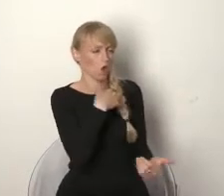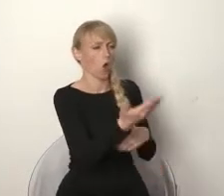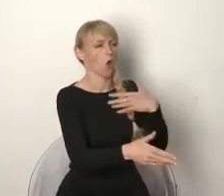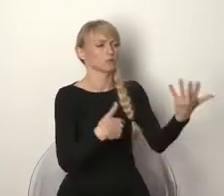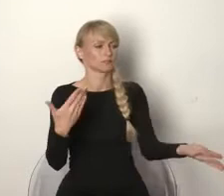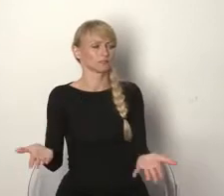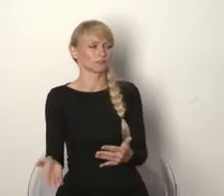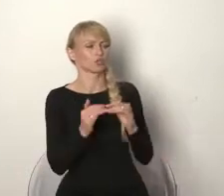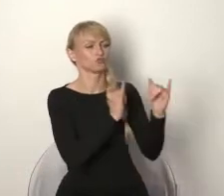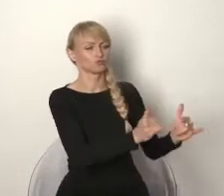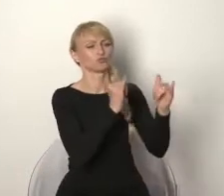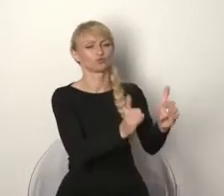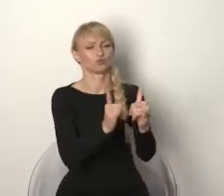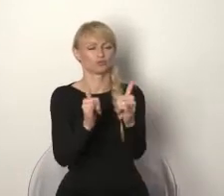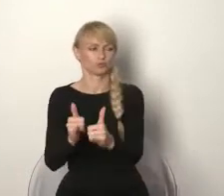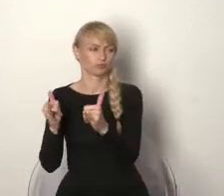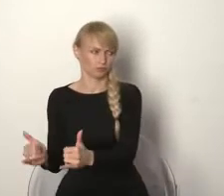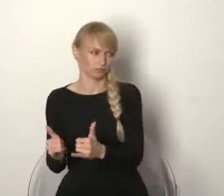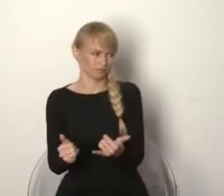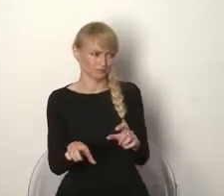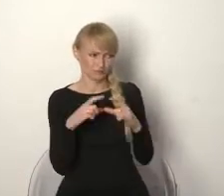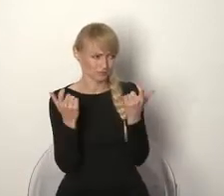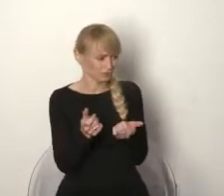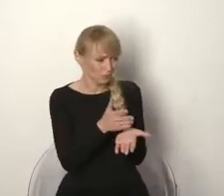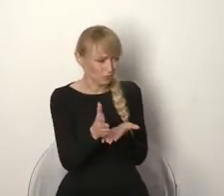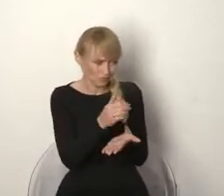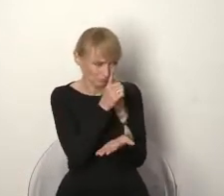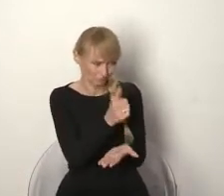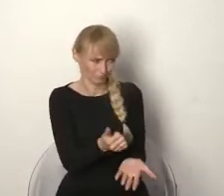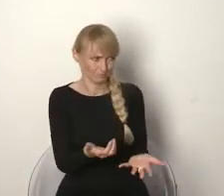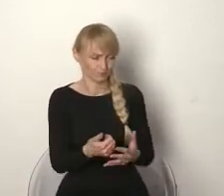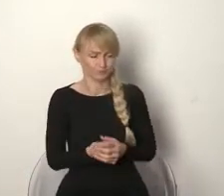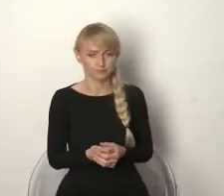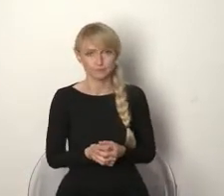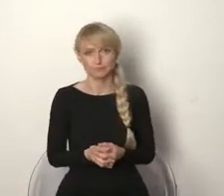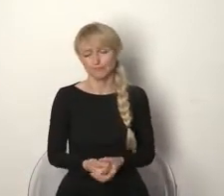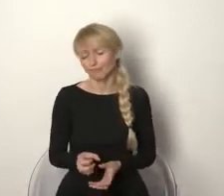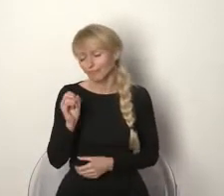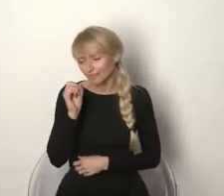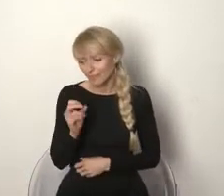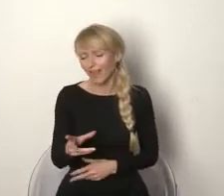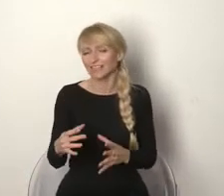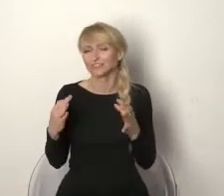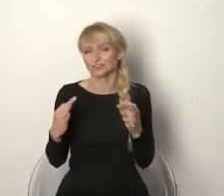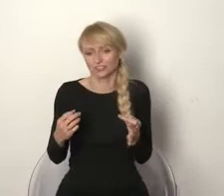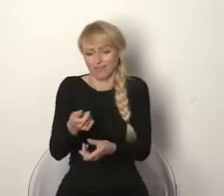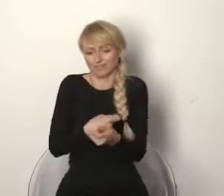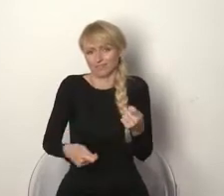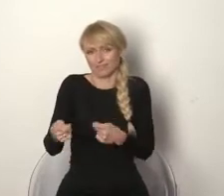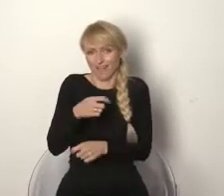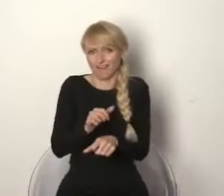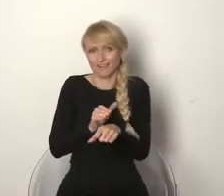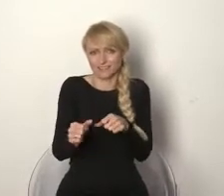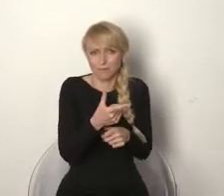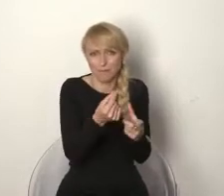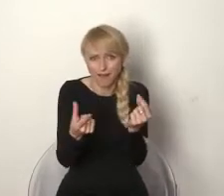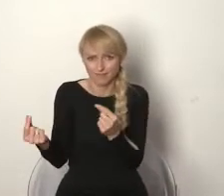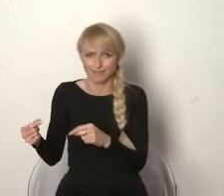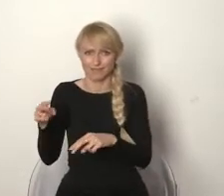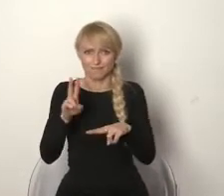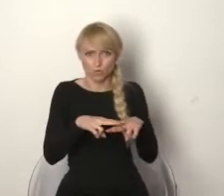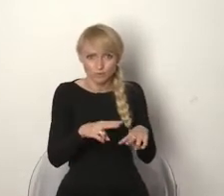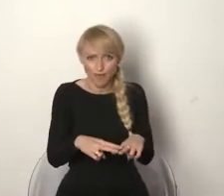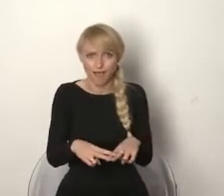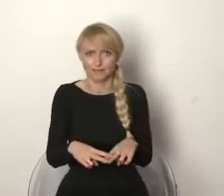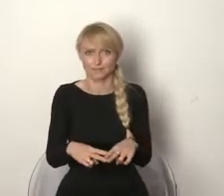pomożemy. Zdecydowanie tak. Dzisiaj jesteśmy na targach, na których wiele partnerów podchodzi, wiele fundacji proponuje swoje